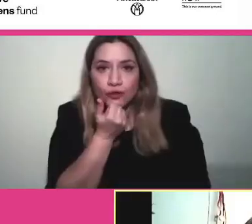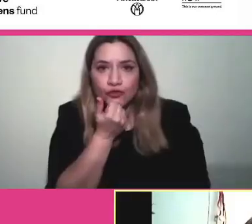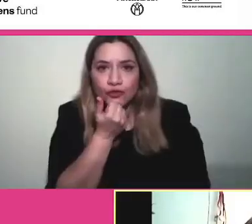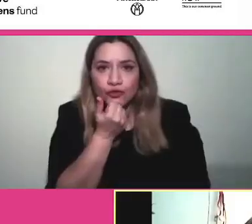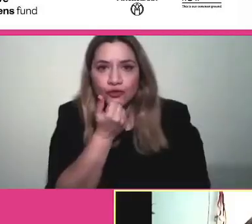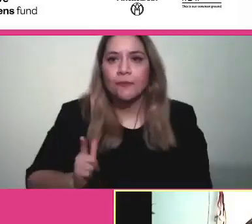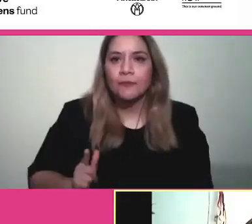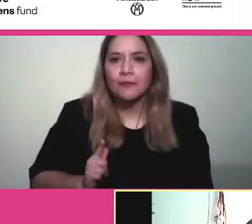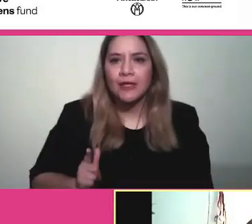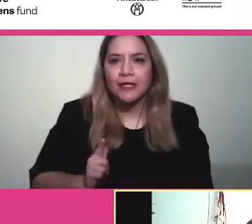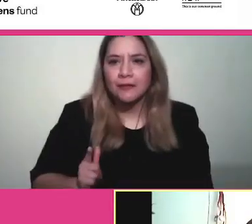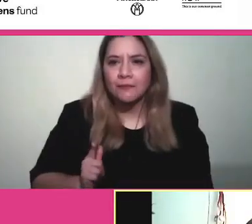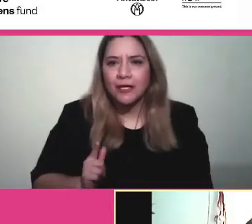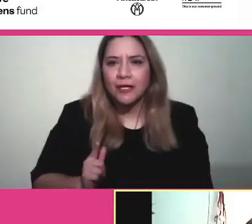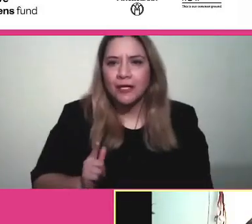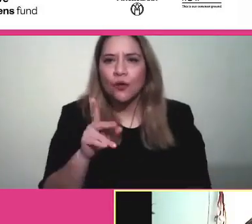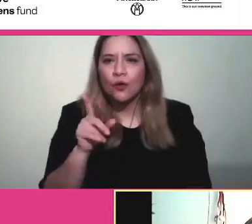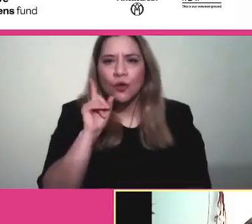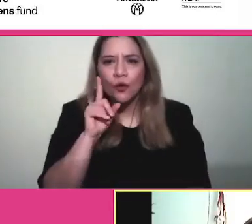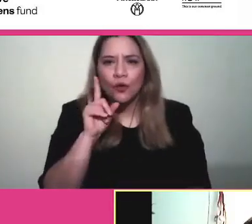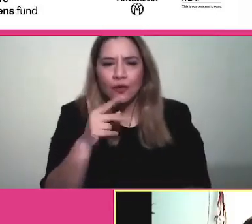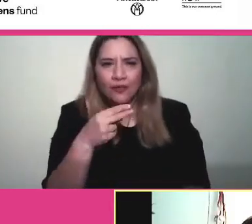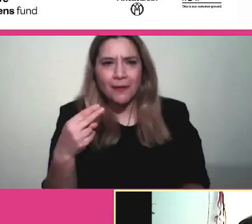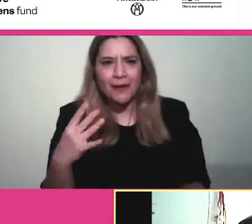ακόμα, επειδή είχαν κάποιο θέμα με τη σύνδεση.